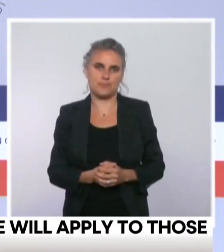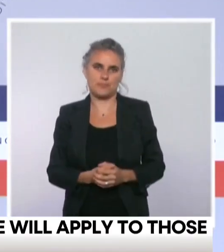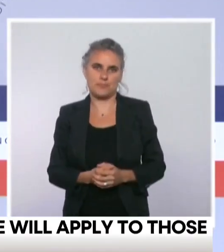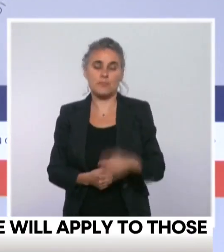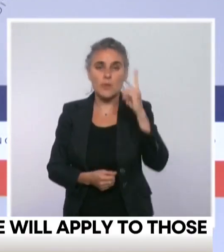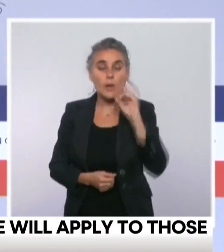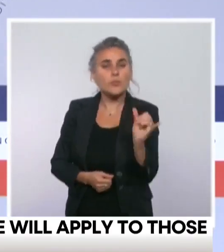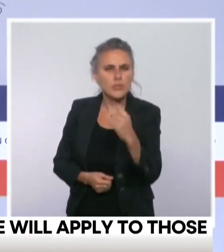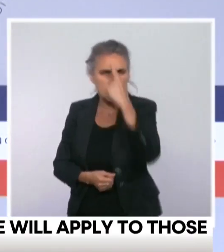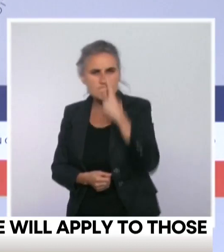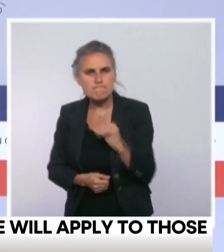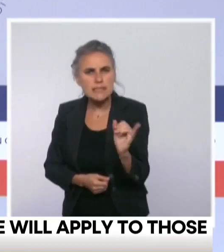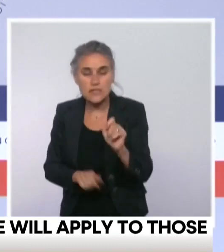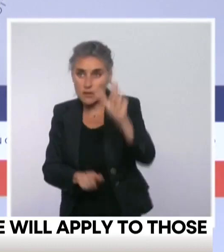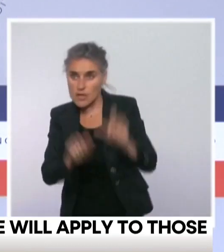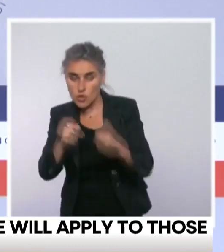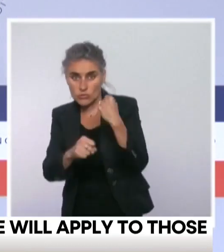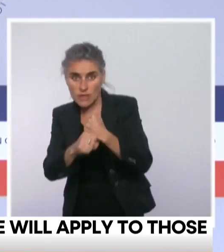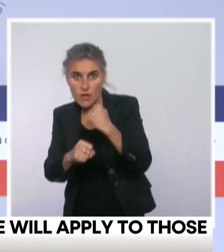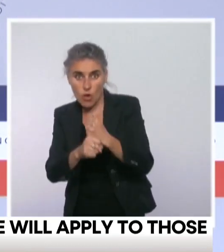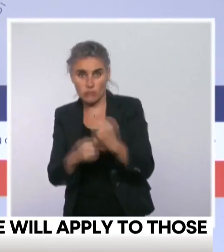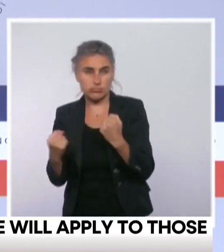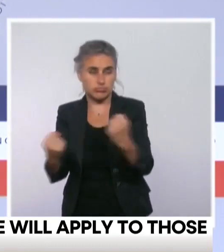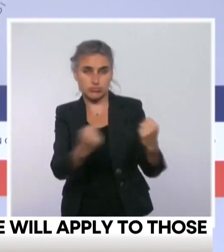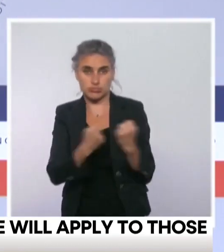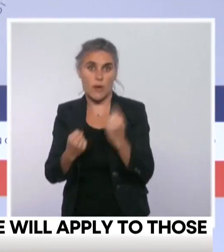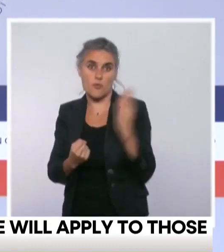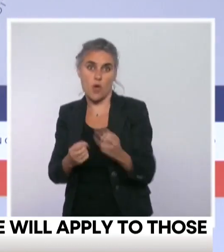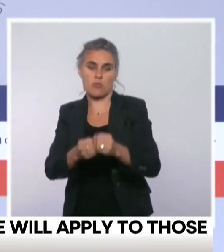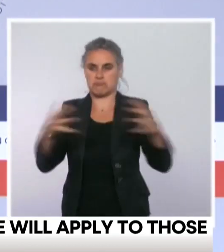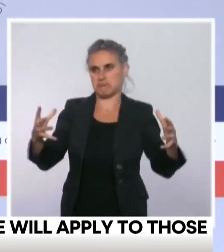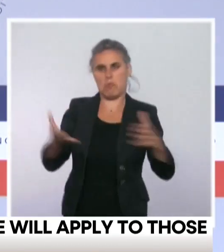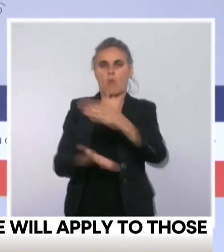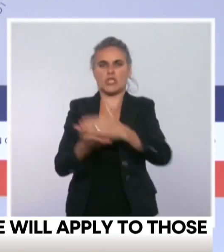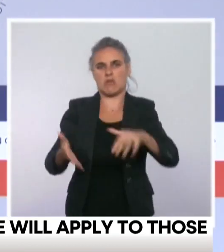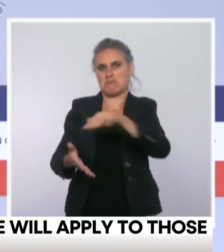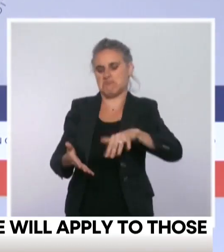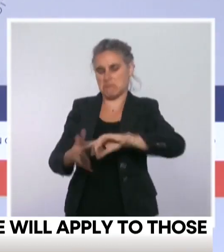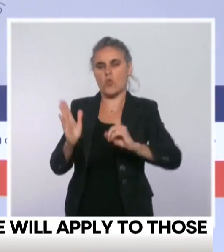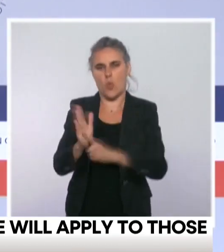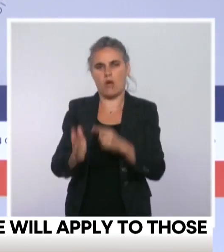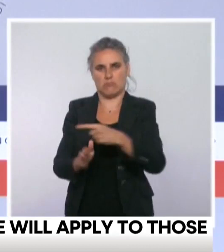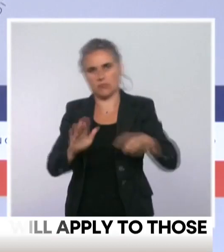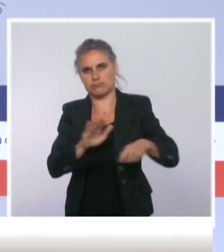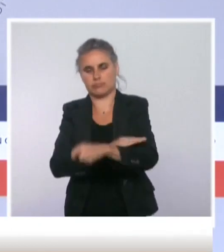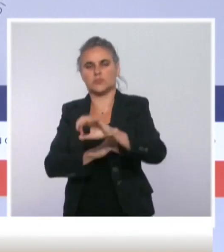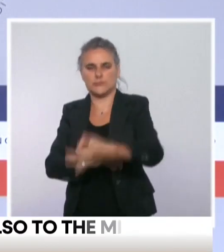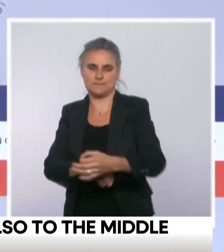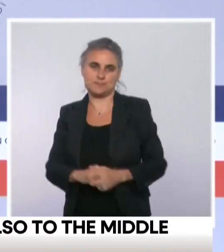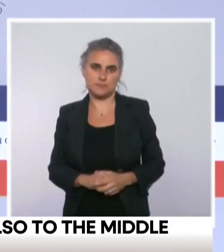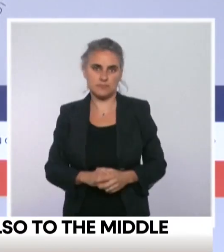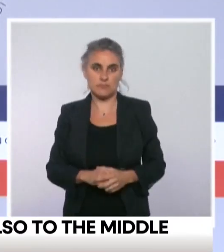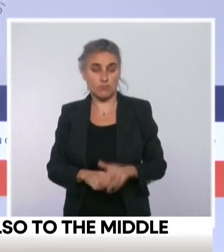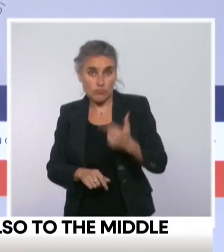des travailleurs qui utilisent leur véhicule. La moitié des travailleurs seront concernés, c'est-à-dire des